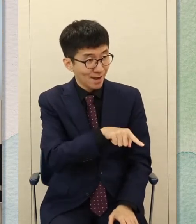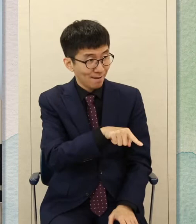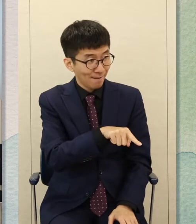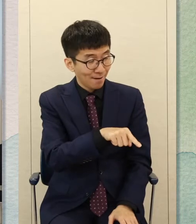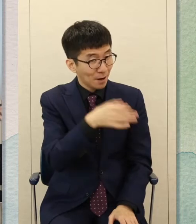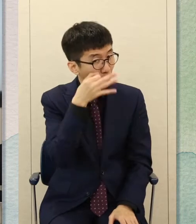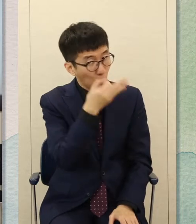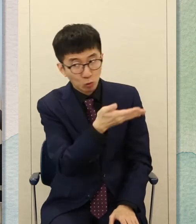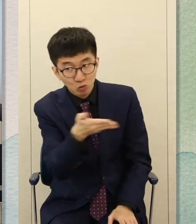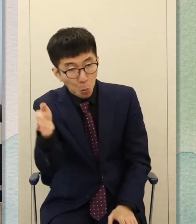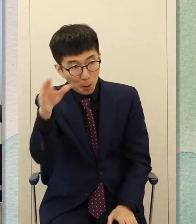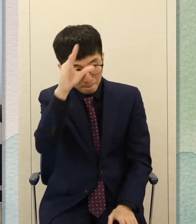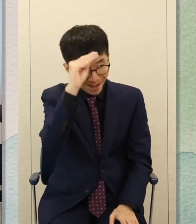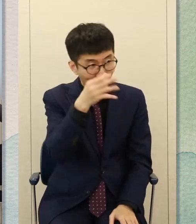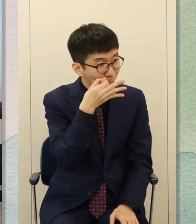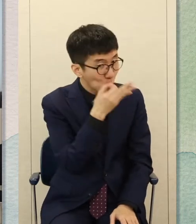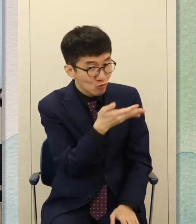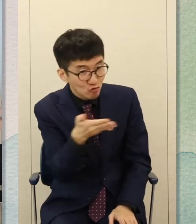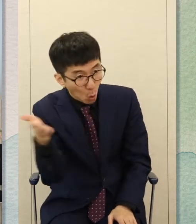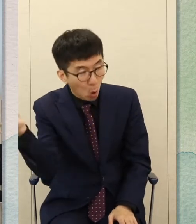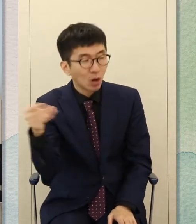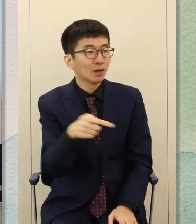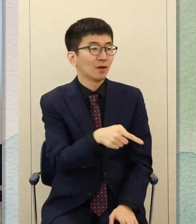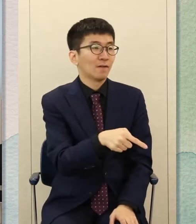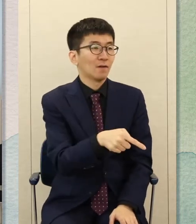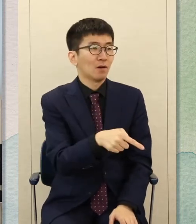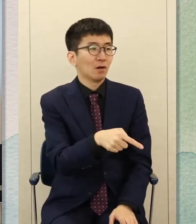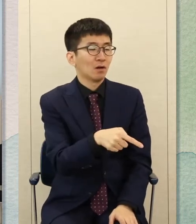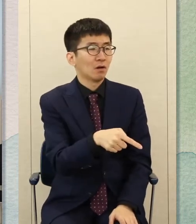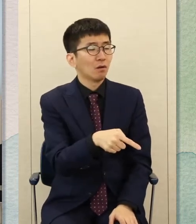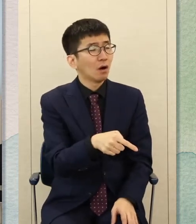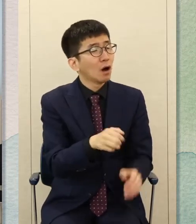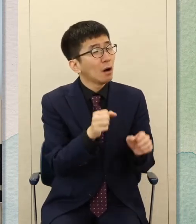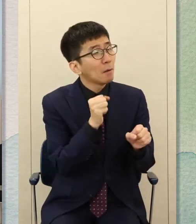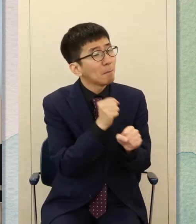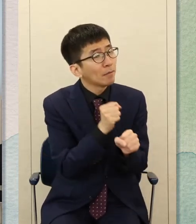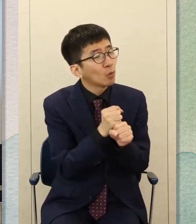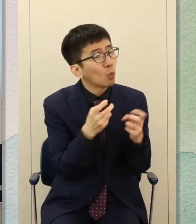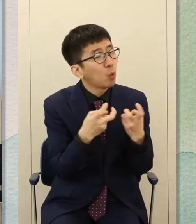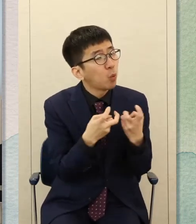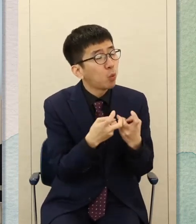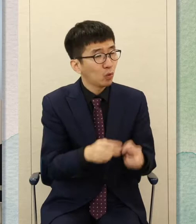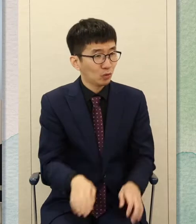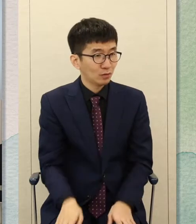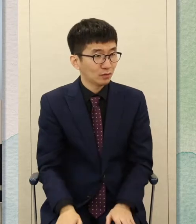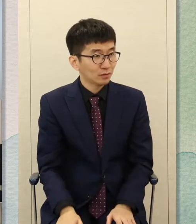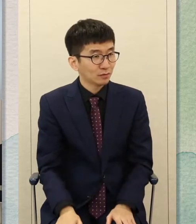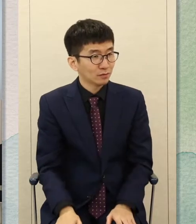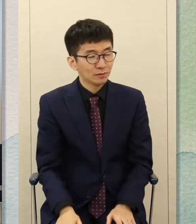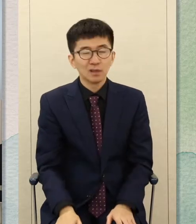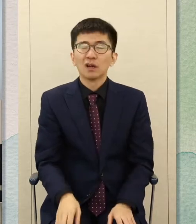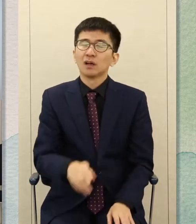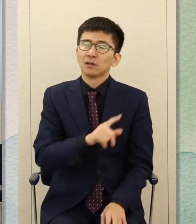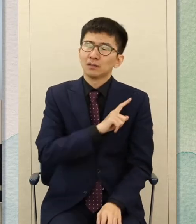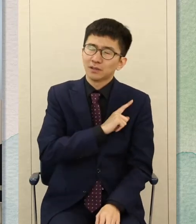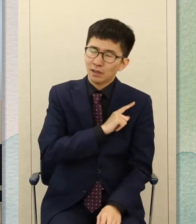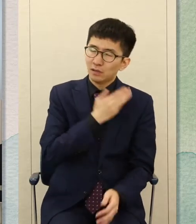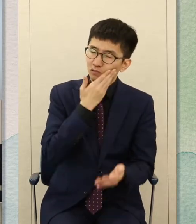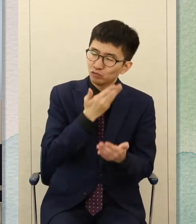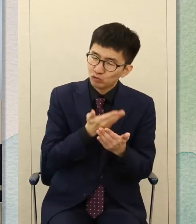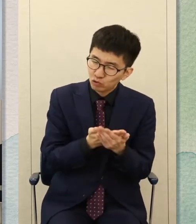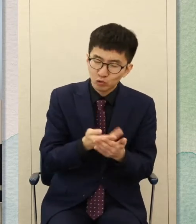비슷한 독자들이 자꾸 생겨나는 세계, 예, 그런 사회는 어떻게 만들어질까? 이게 저희가 고민할